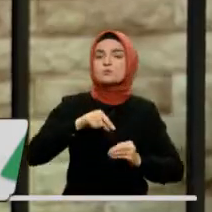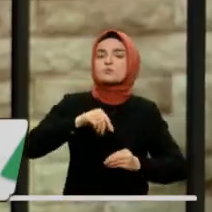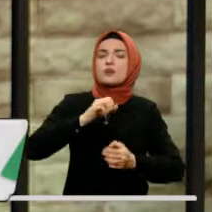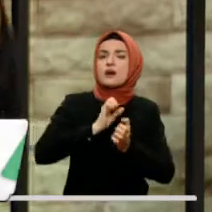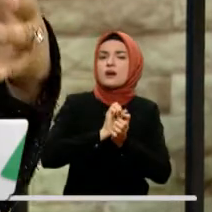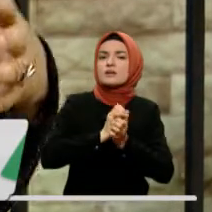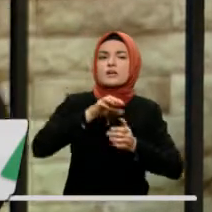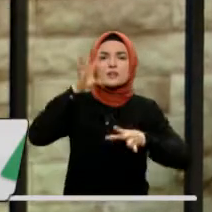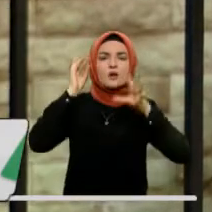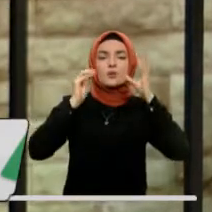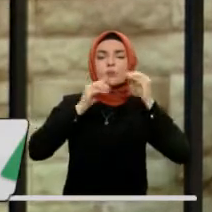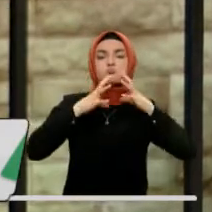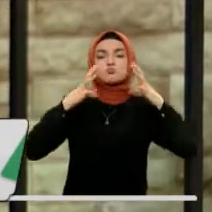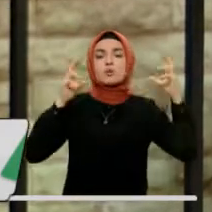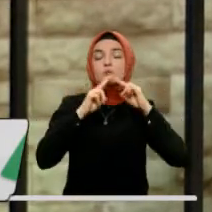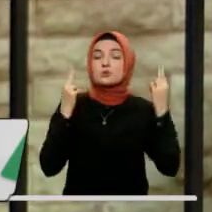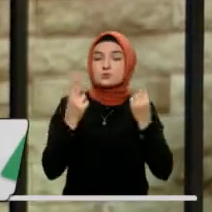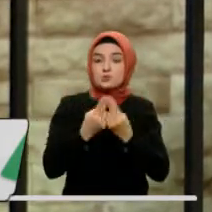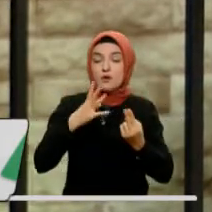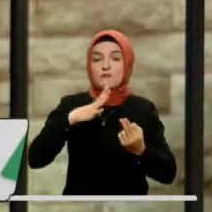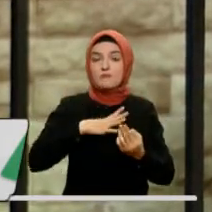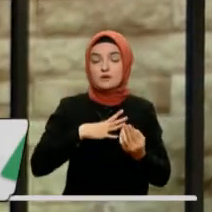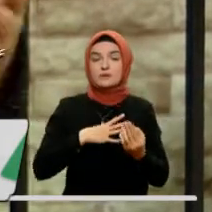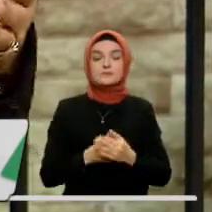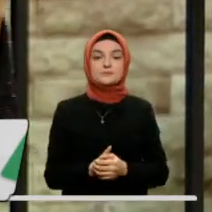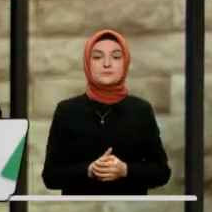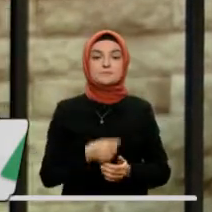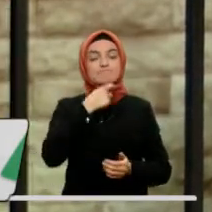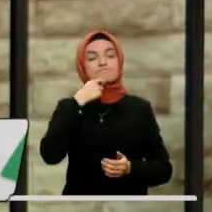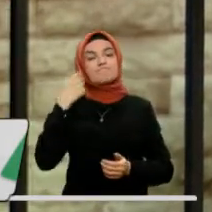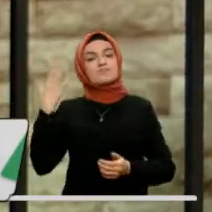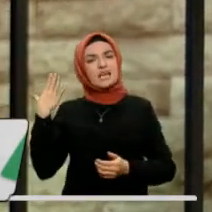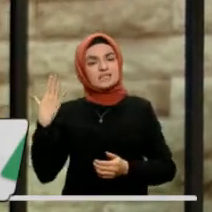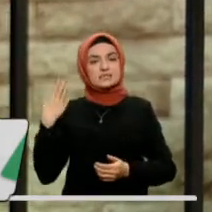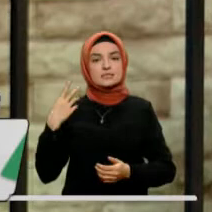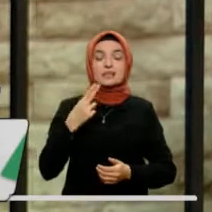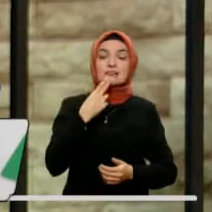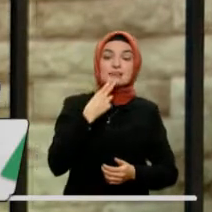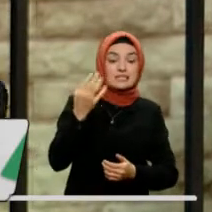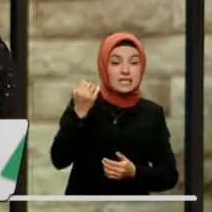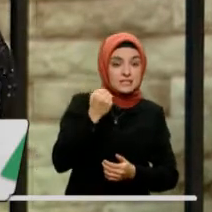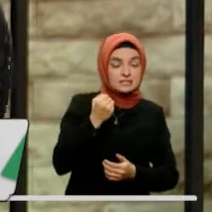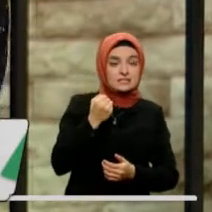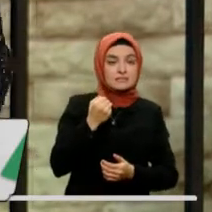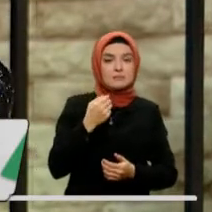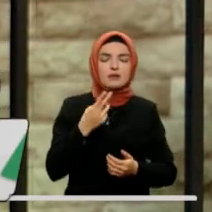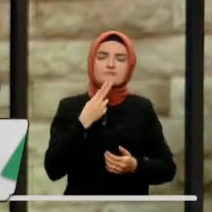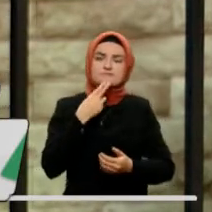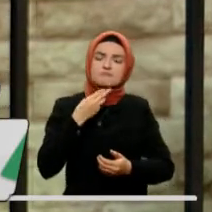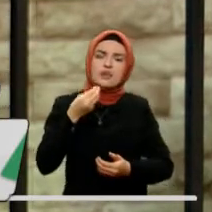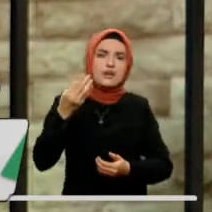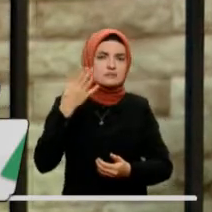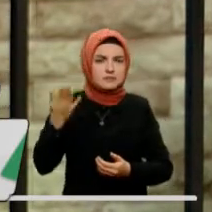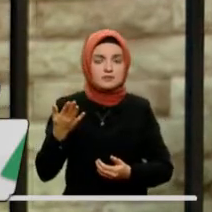öğrenilen bir kocaman bir dünya var. Eskiden kız alınacağı zaman ya da işte kız verileceği zaman ya da